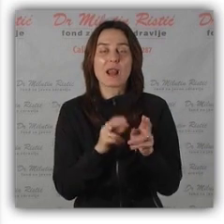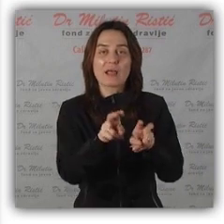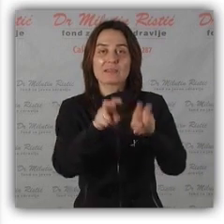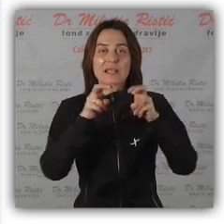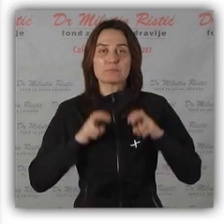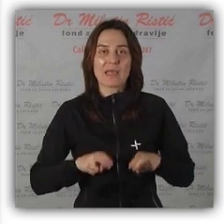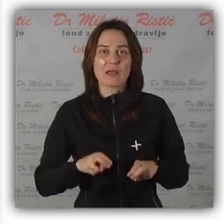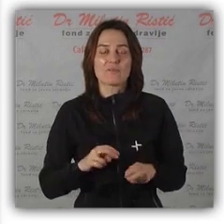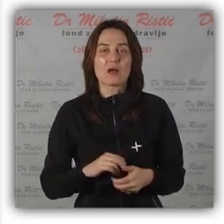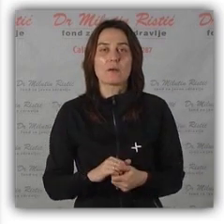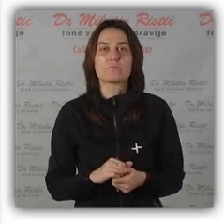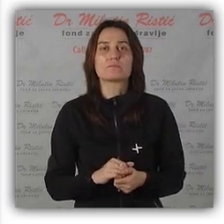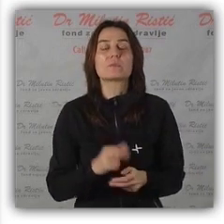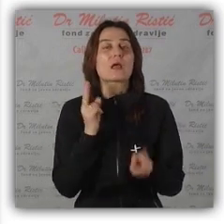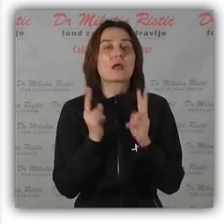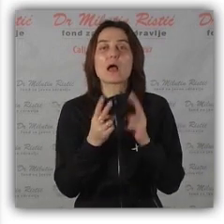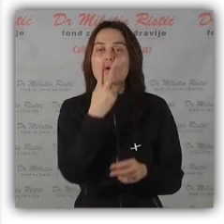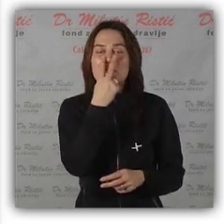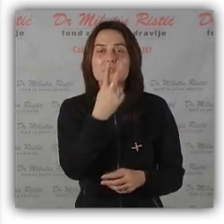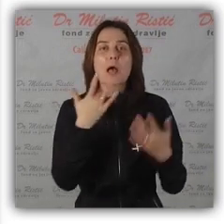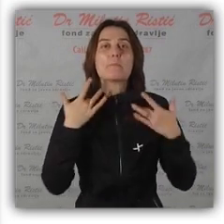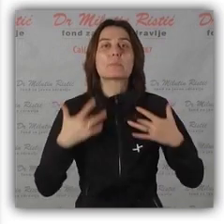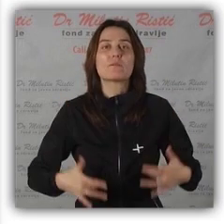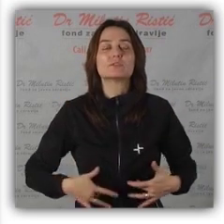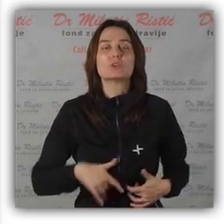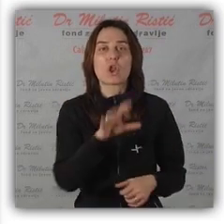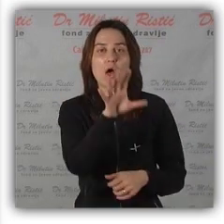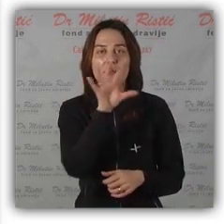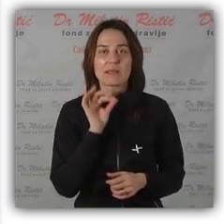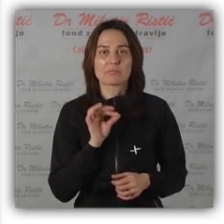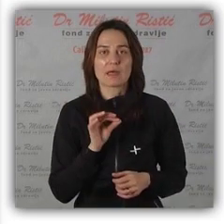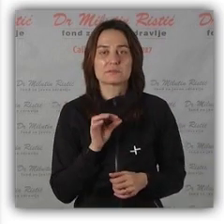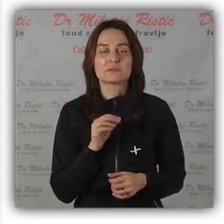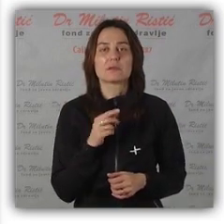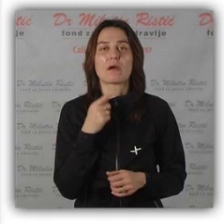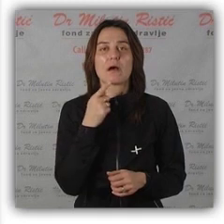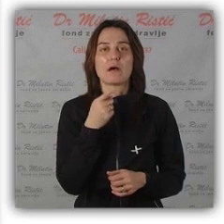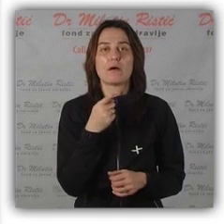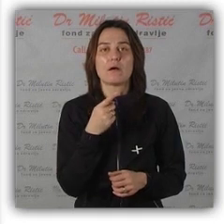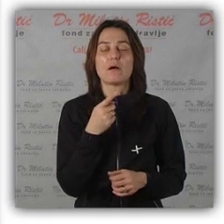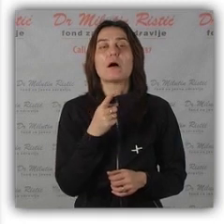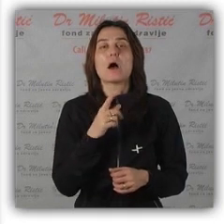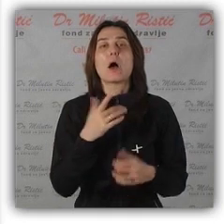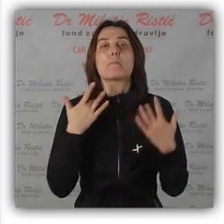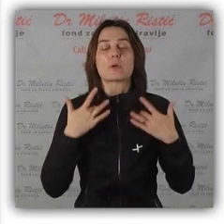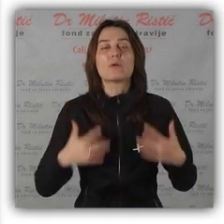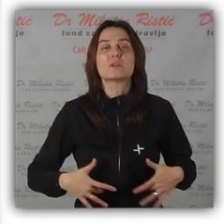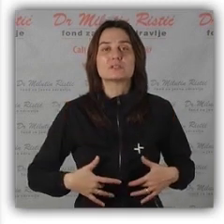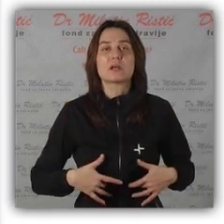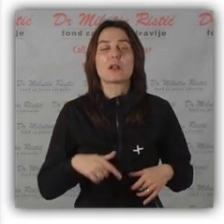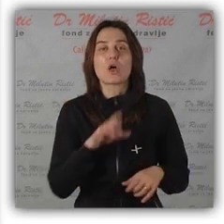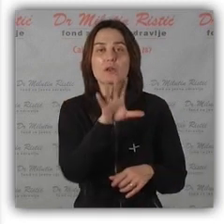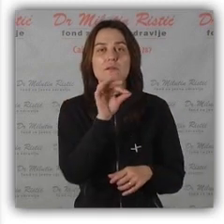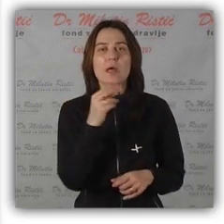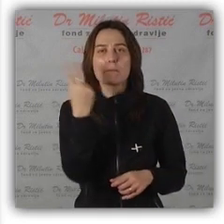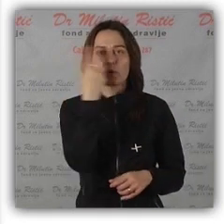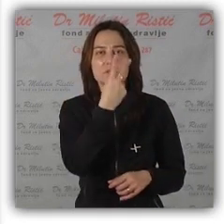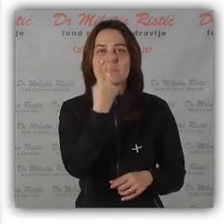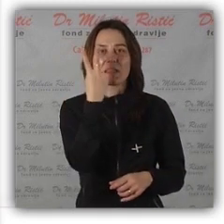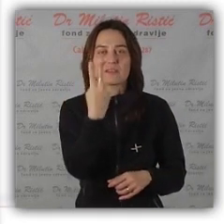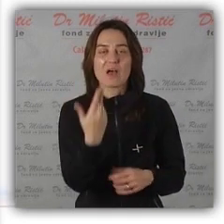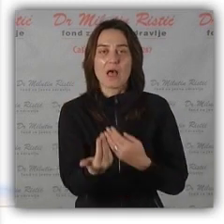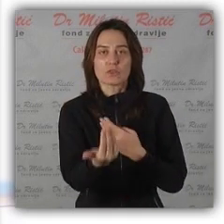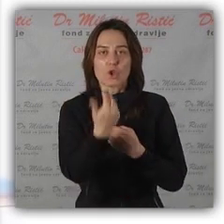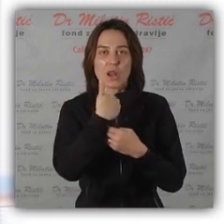bi trebalo da izbegava. Kako izgleda profesionalna orijentacija? Pa postupak profesionalne orijentacije